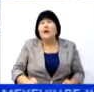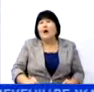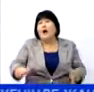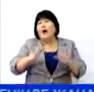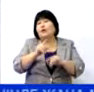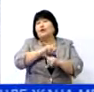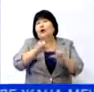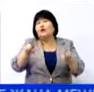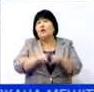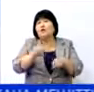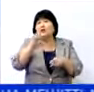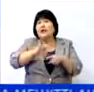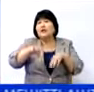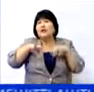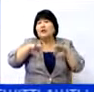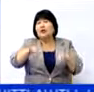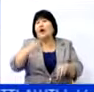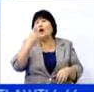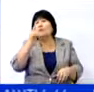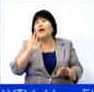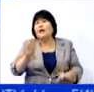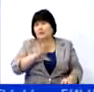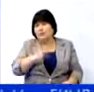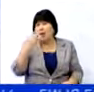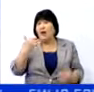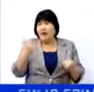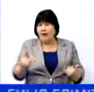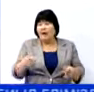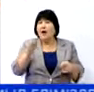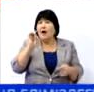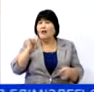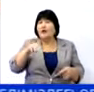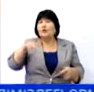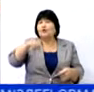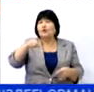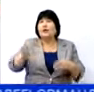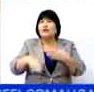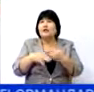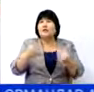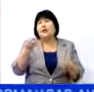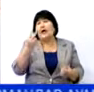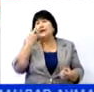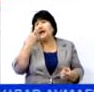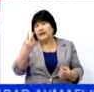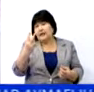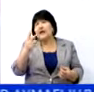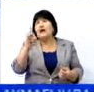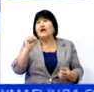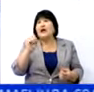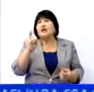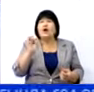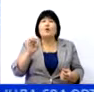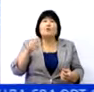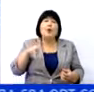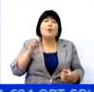Аудандық ауруханада мұндай жедел жәрдем көлігінің бір ғана данасы болатын. Енді міне Арал Туз кәсіпорнының демеушілігімен тағы да екі реанимобиль алынды.